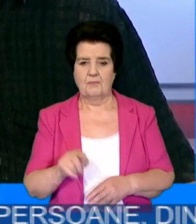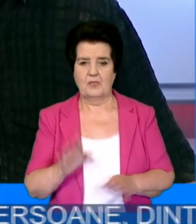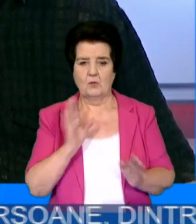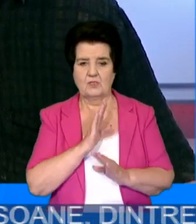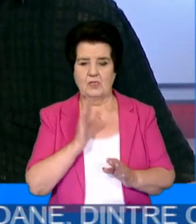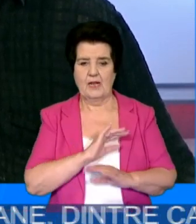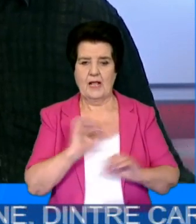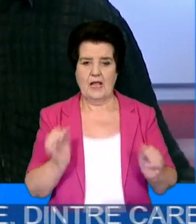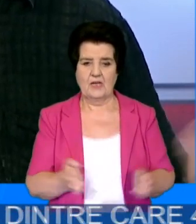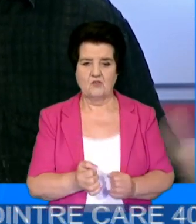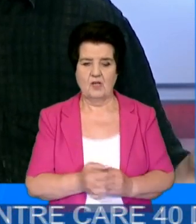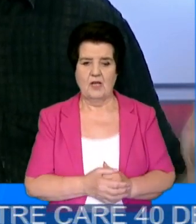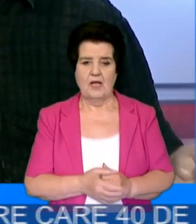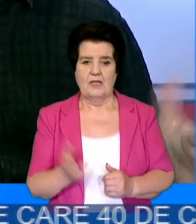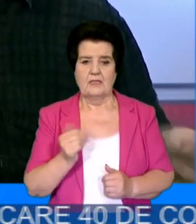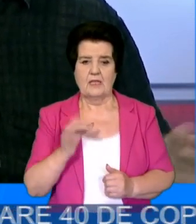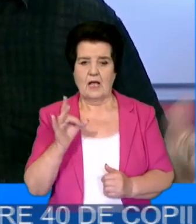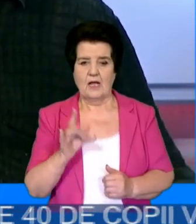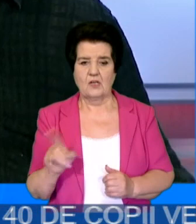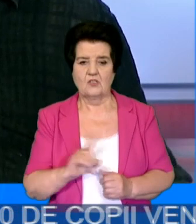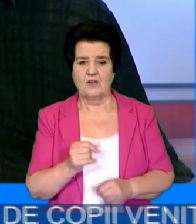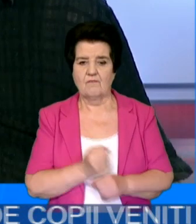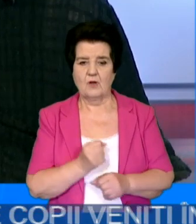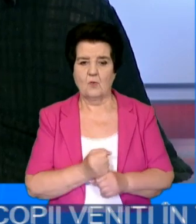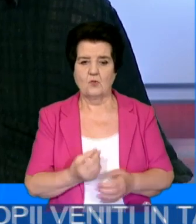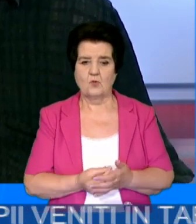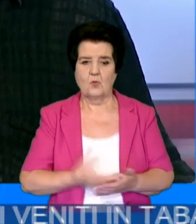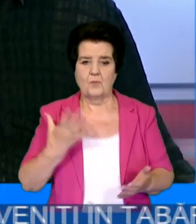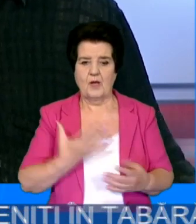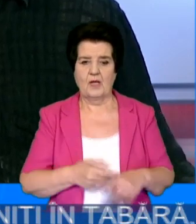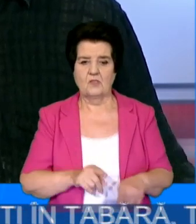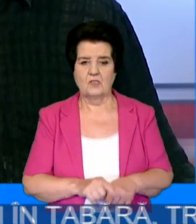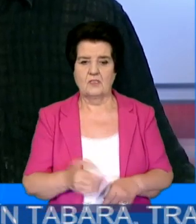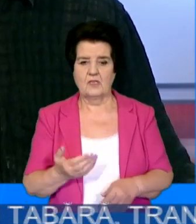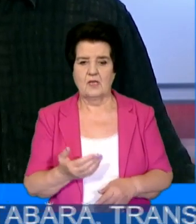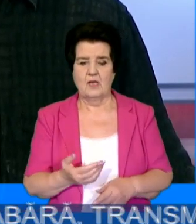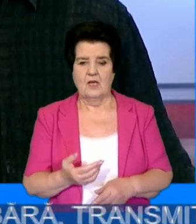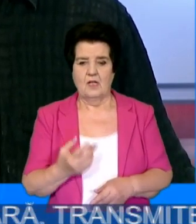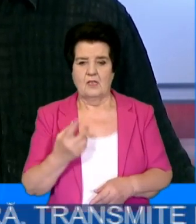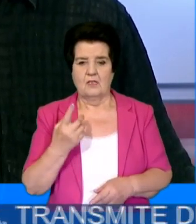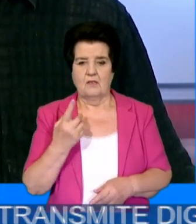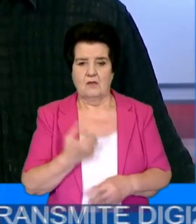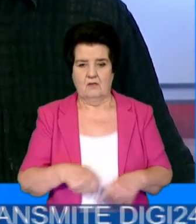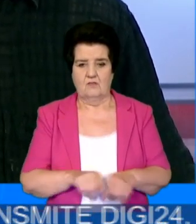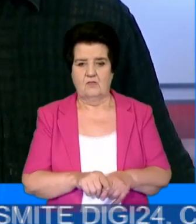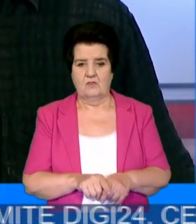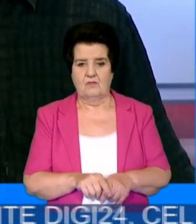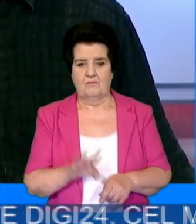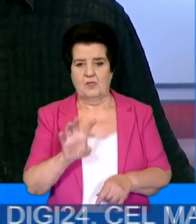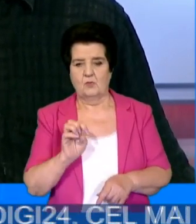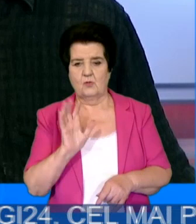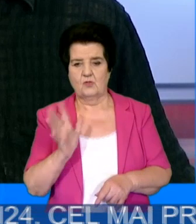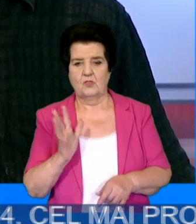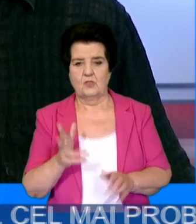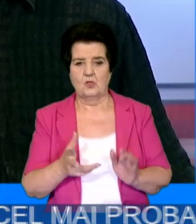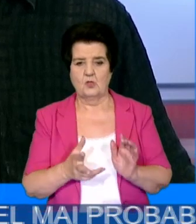sezonul rece, dar ce a provocat o scumpire atât de substanțială de la 980 de dolari la tocmai